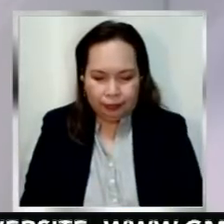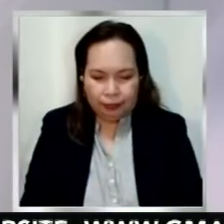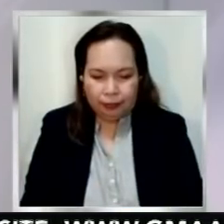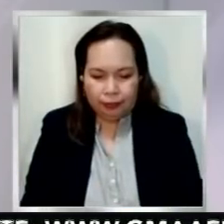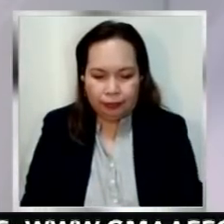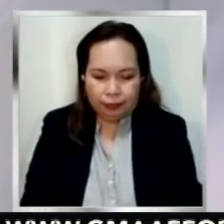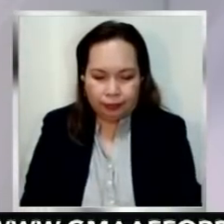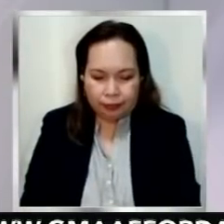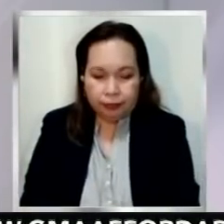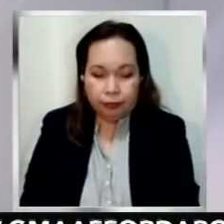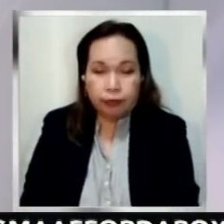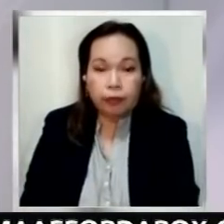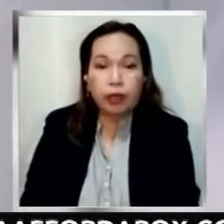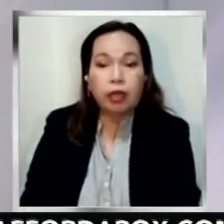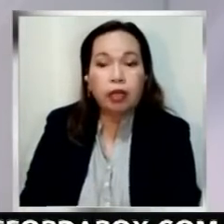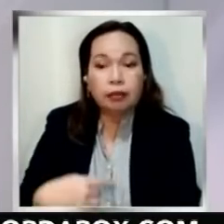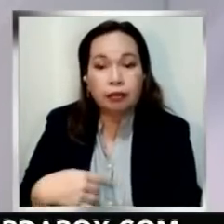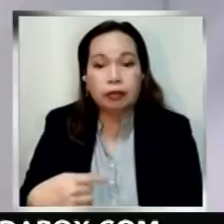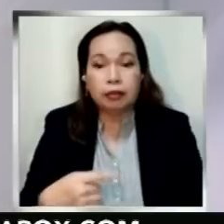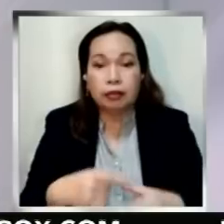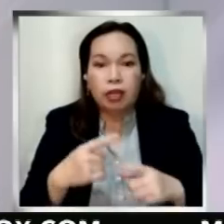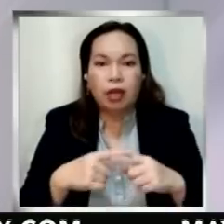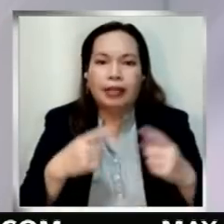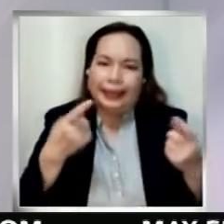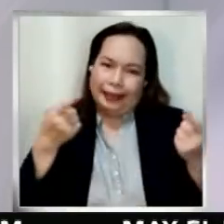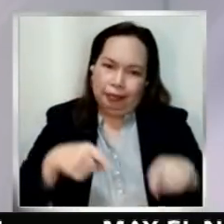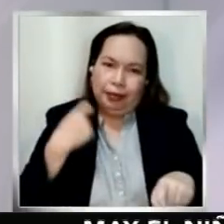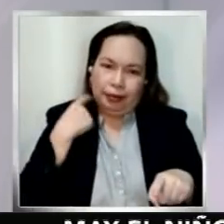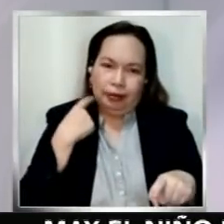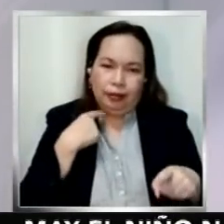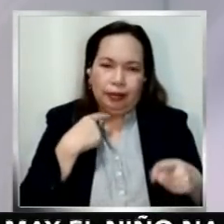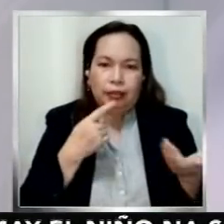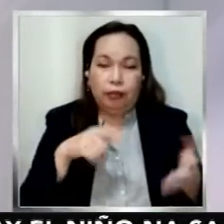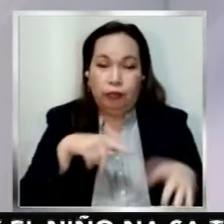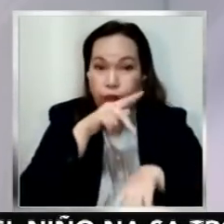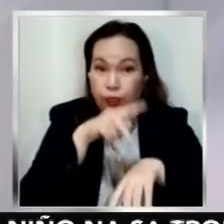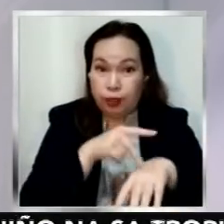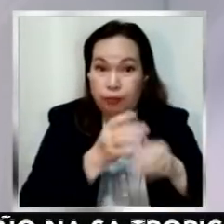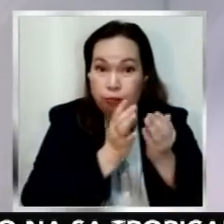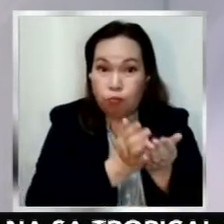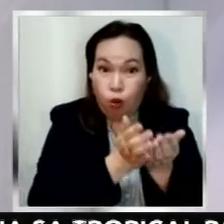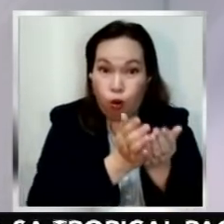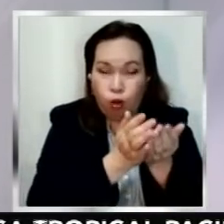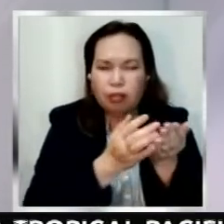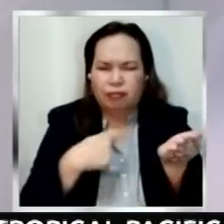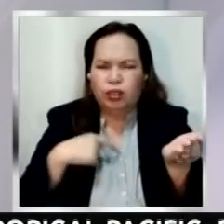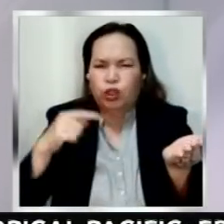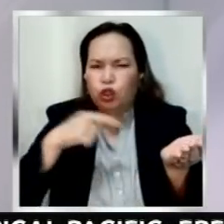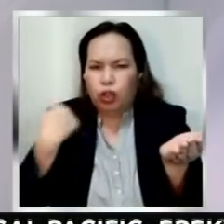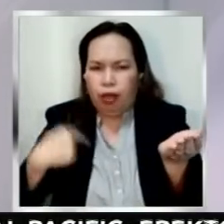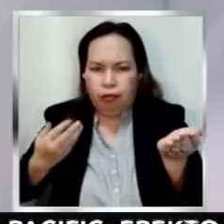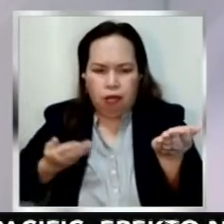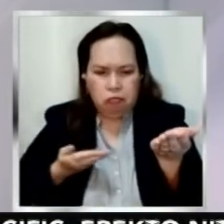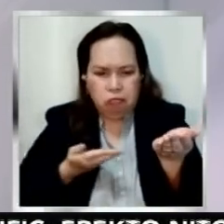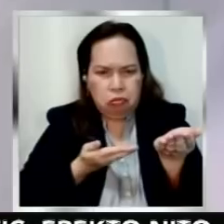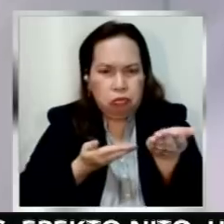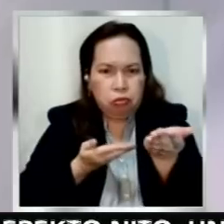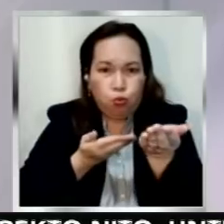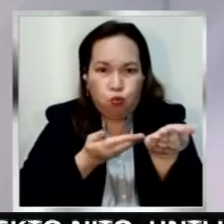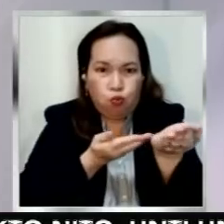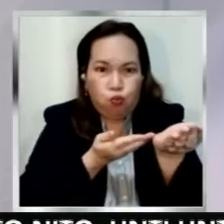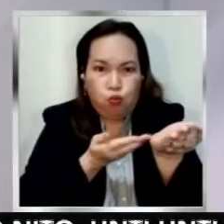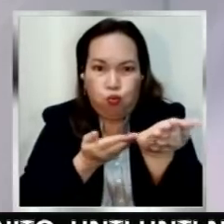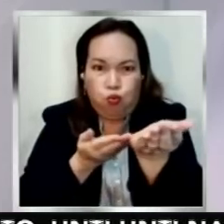Binuntutan na naman po ng mga barko ng China ang mga barko ng Pilipinas na bahagi ng paghahatid ng supply sa Ayungin Shoal.